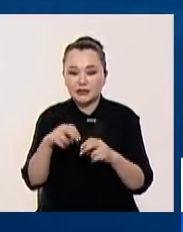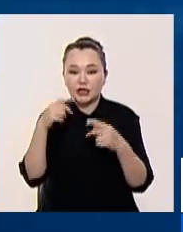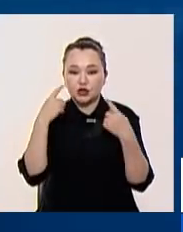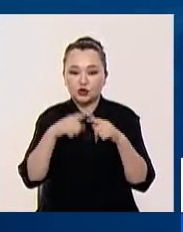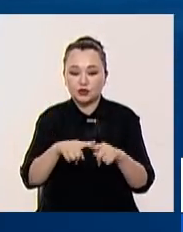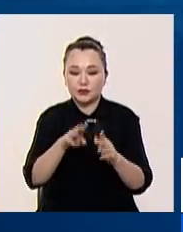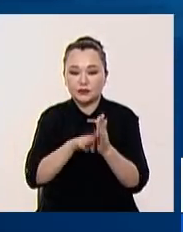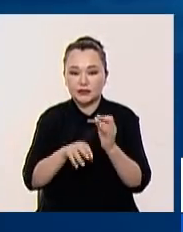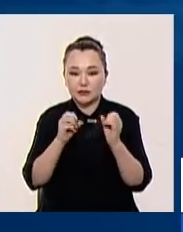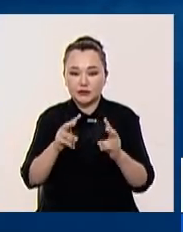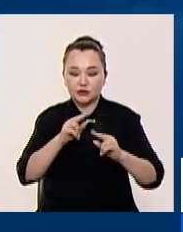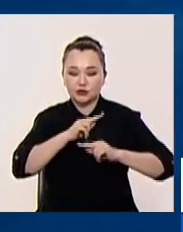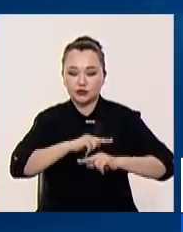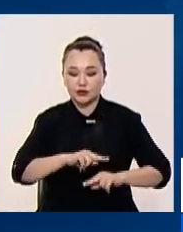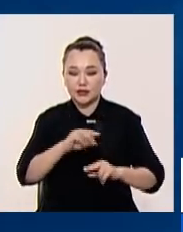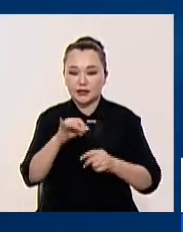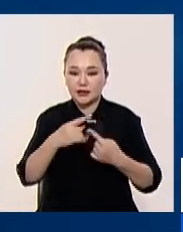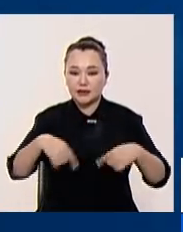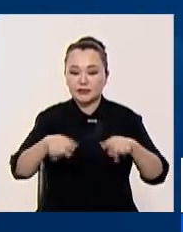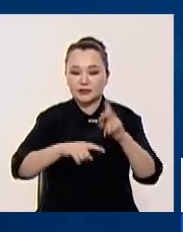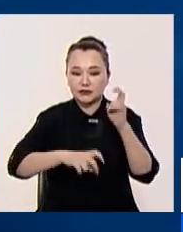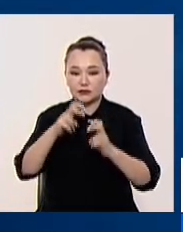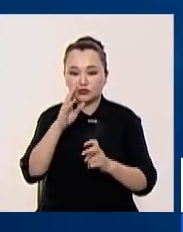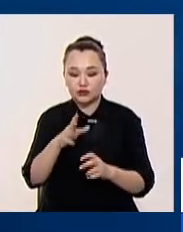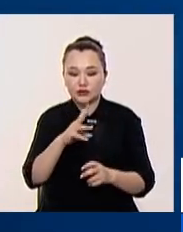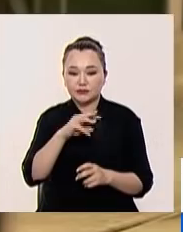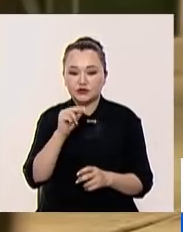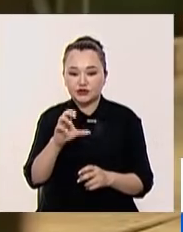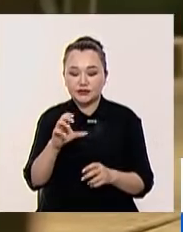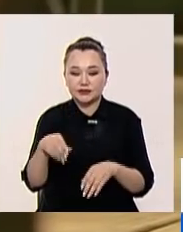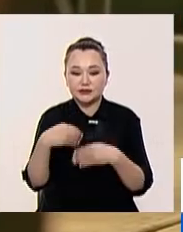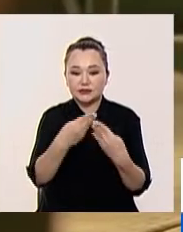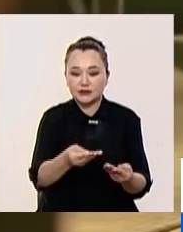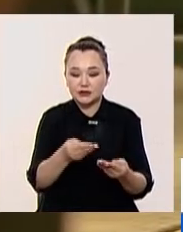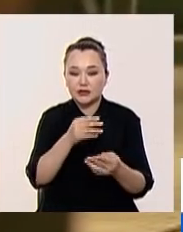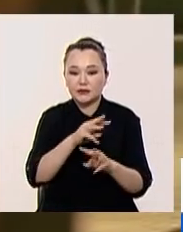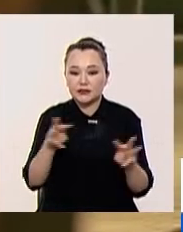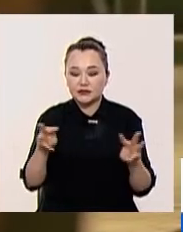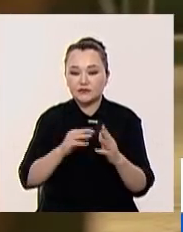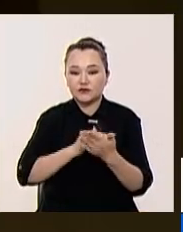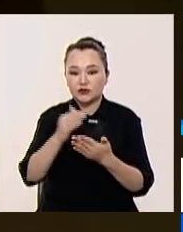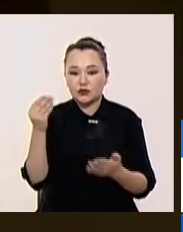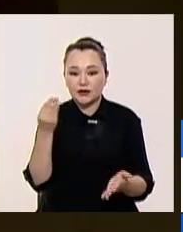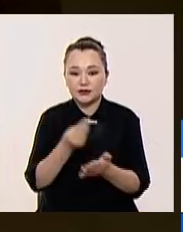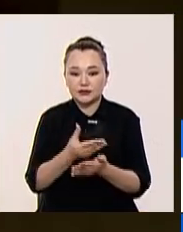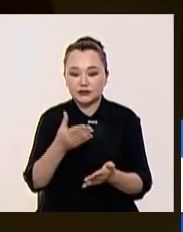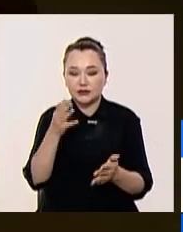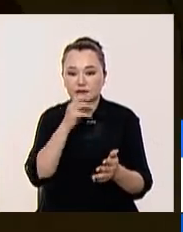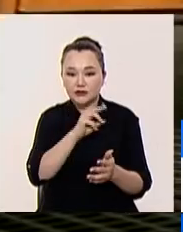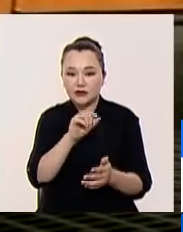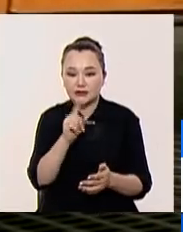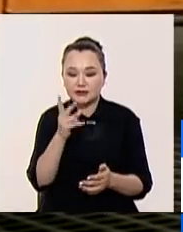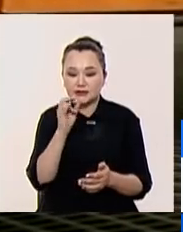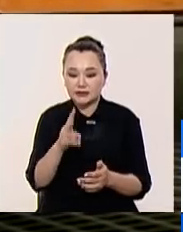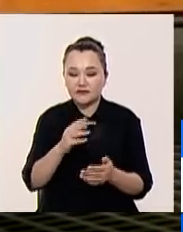безопасности труда предприятия будет доступен и представителям МЧС. В министерстве высоко оценили приверженность «Казцинка»